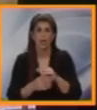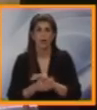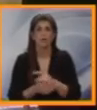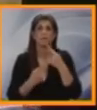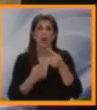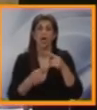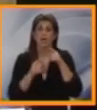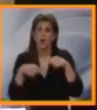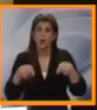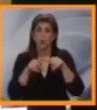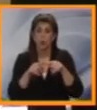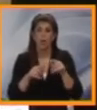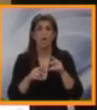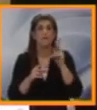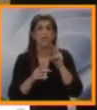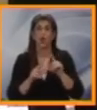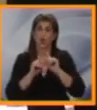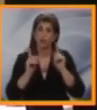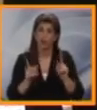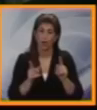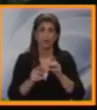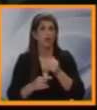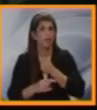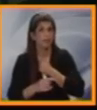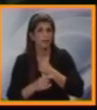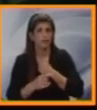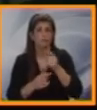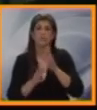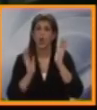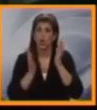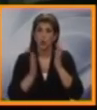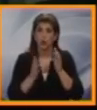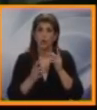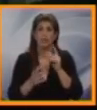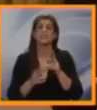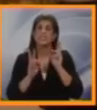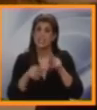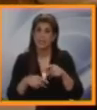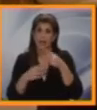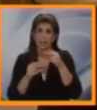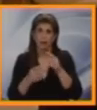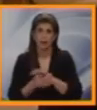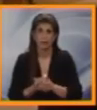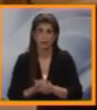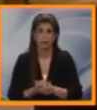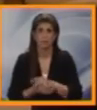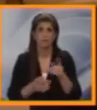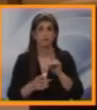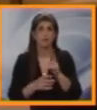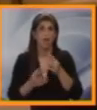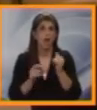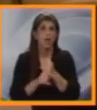לומר לחברות אחרות, לקהילות אחרות, למשל של חרדים, זה לא נורא, זה אפילו רצוי מאוד. מה, לתייר? זה נקרא לנהל